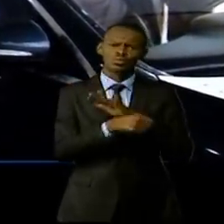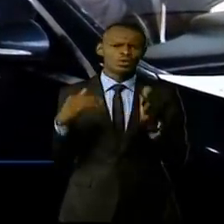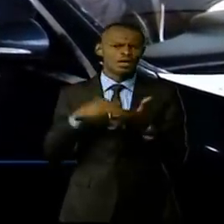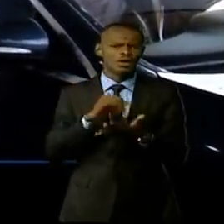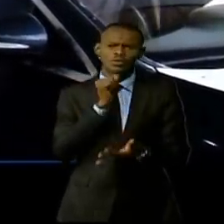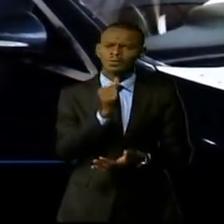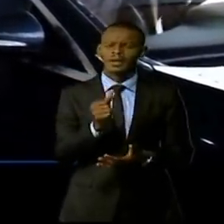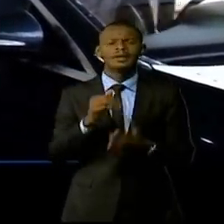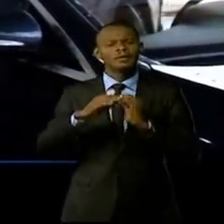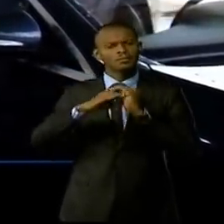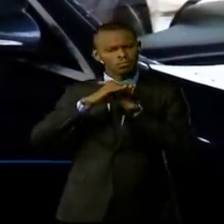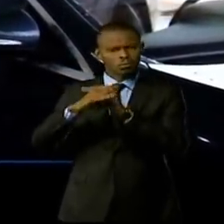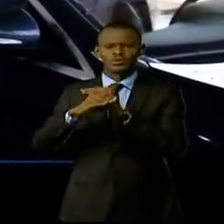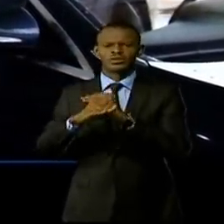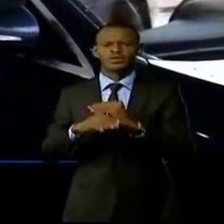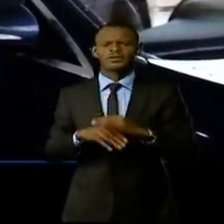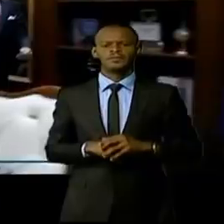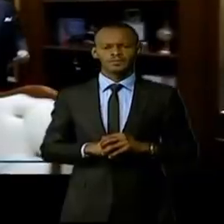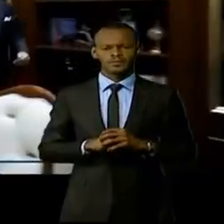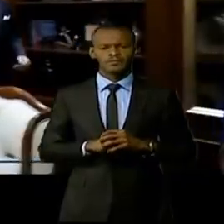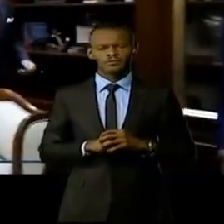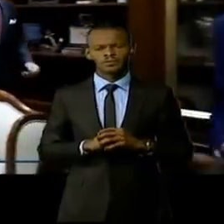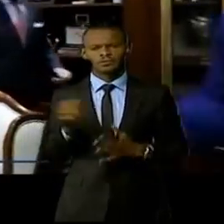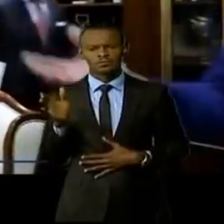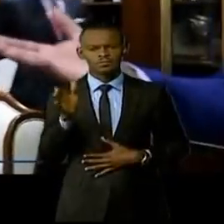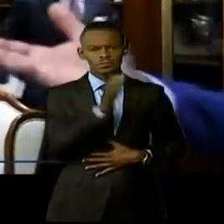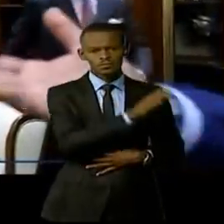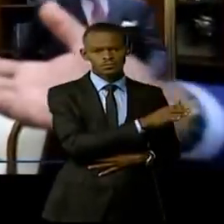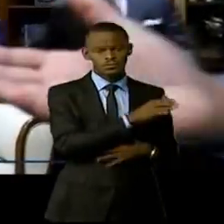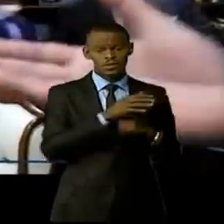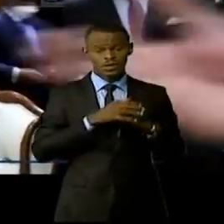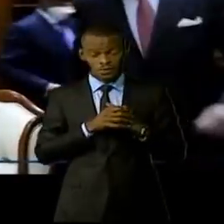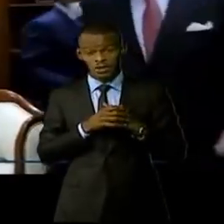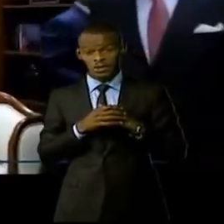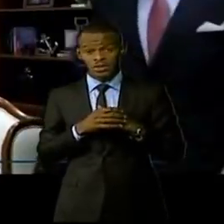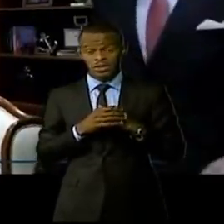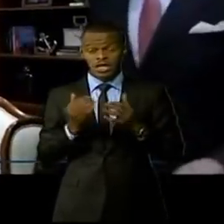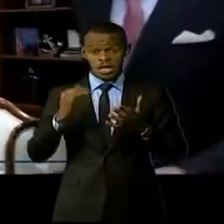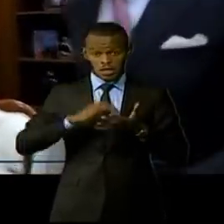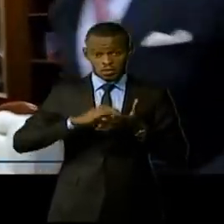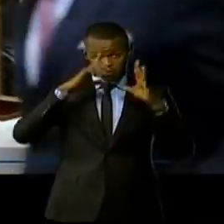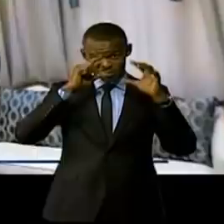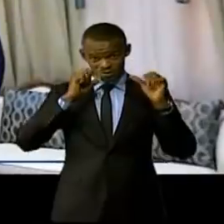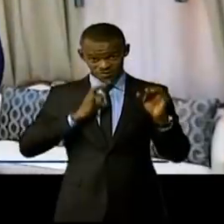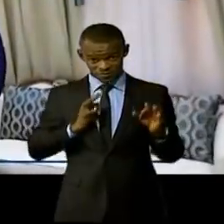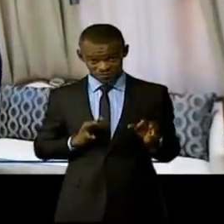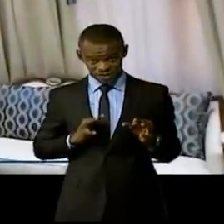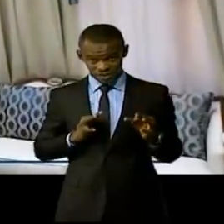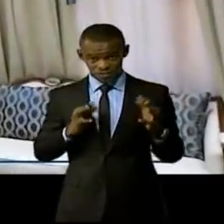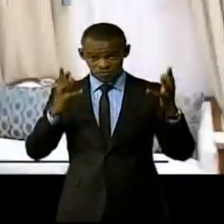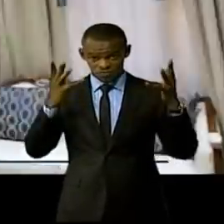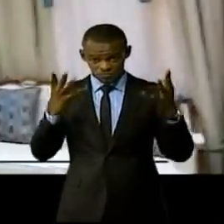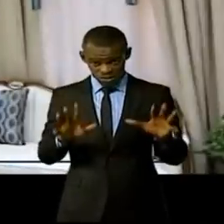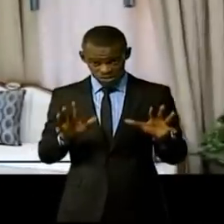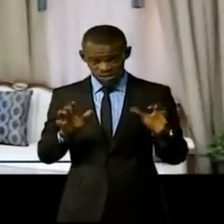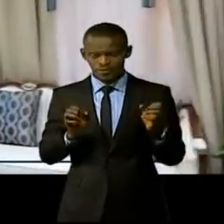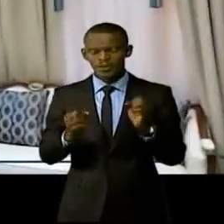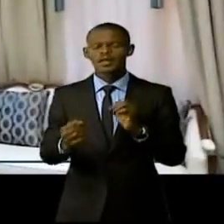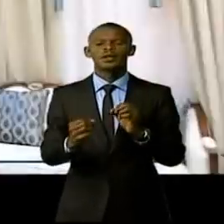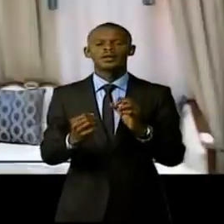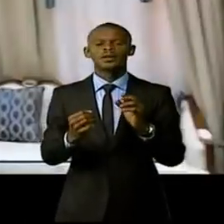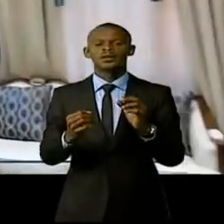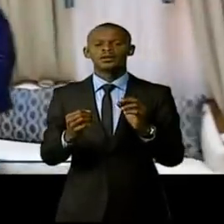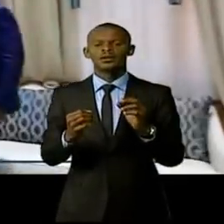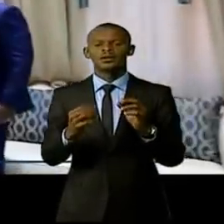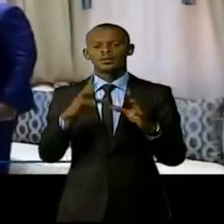hauts fonctionnaires des Nations Unies. Reçu à son tour par le président de la République, l'ambassadeur de l'ordre souverain de